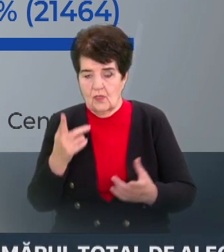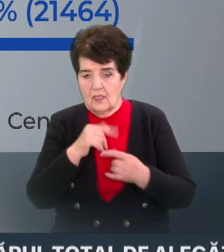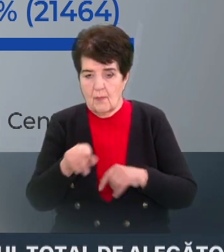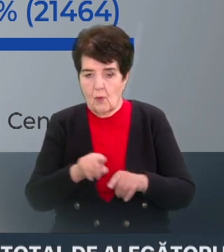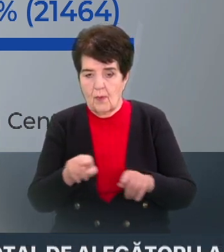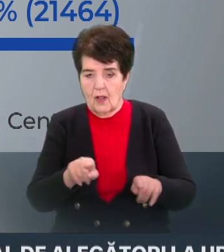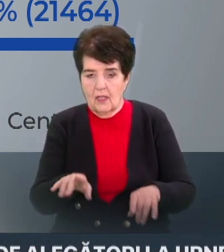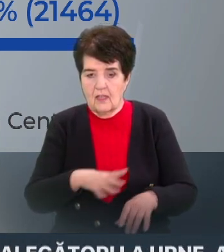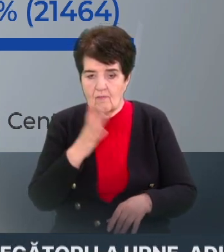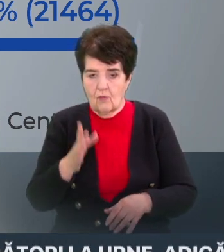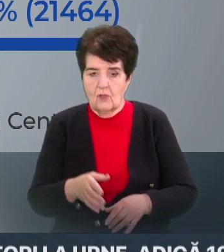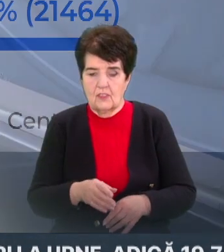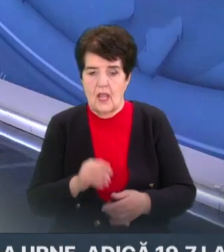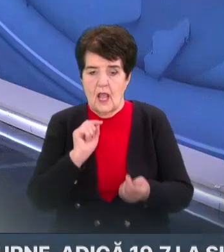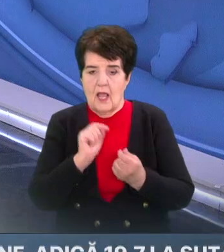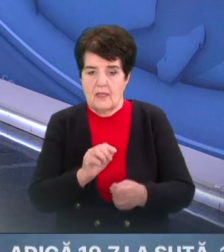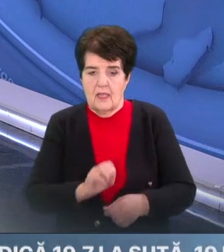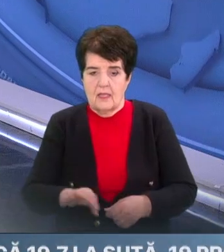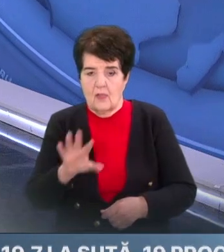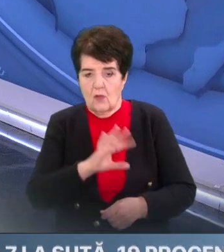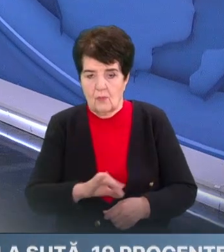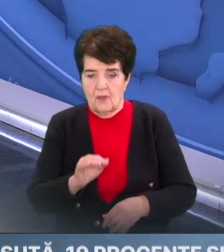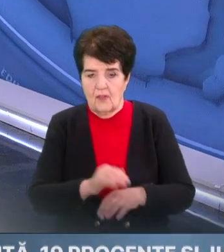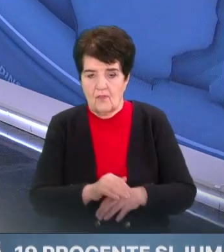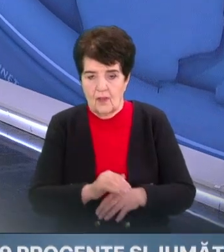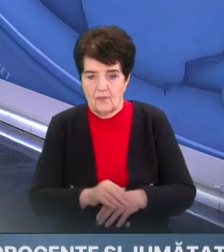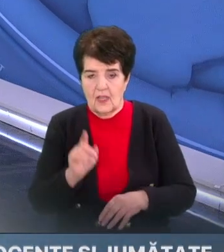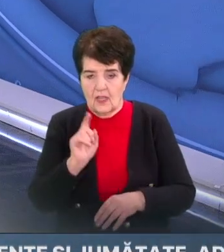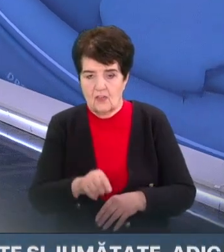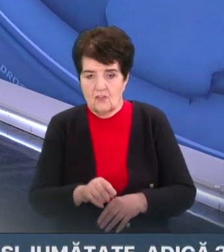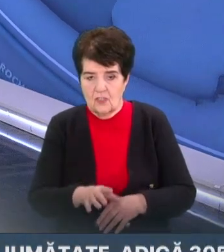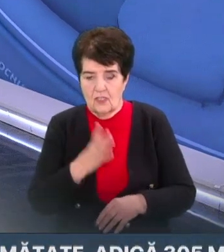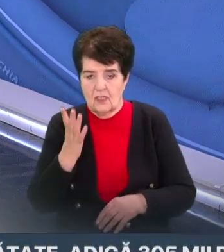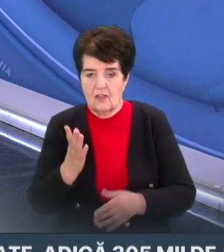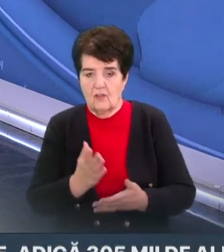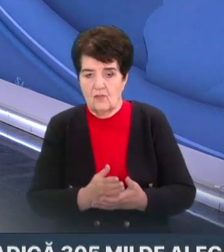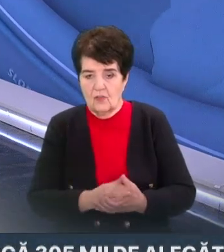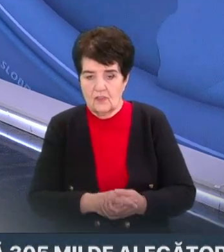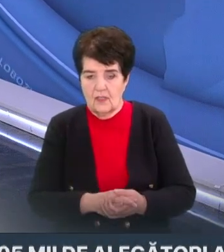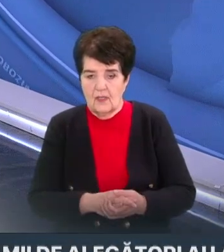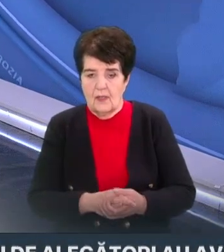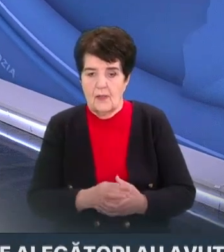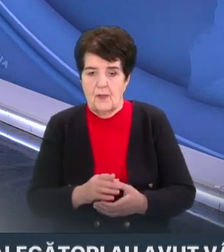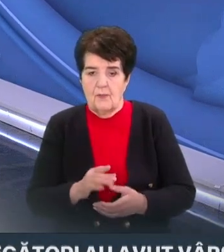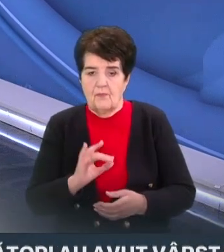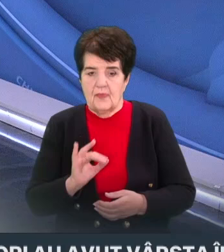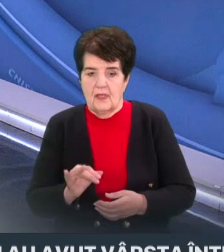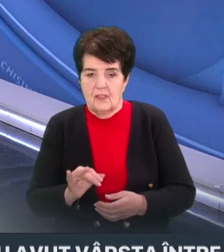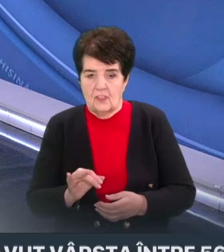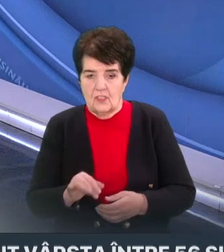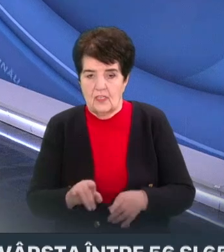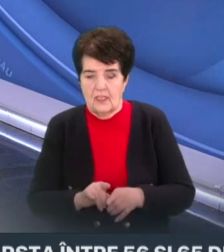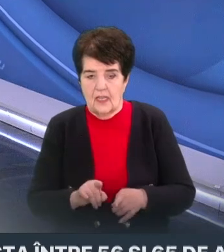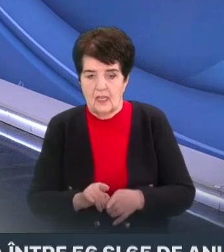propagandă anti-europene, în pofida faptului că atât Ștefan cel Mare, cât și Vasile Lupu, cât și Petru Rareș